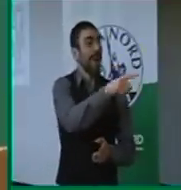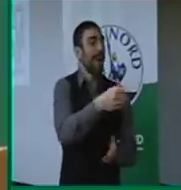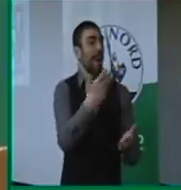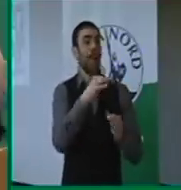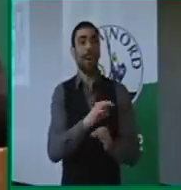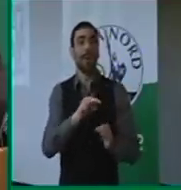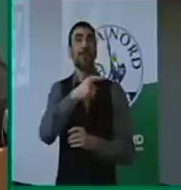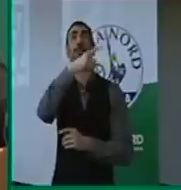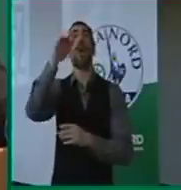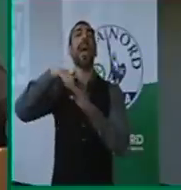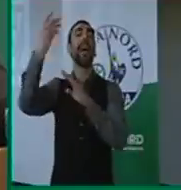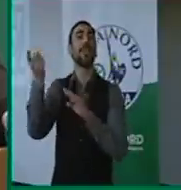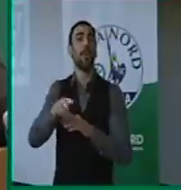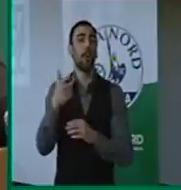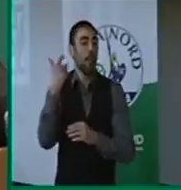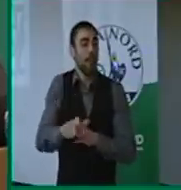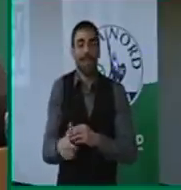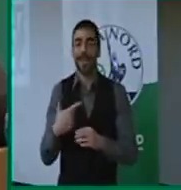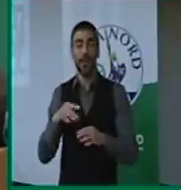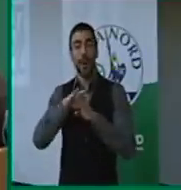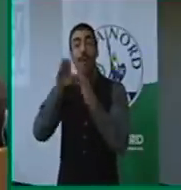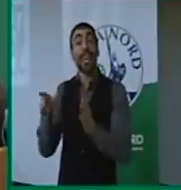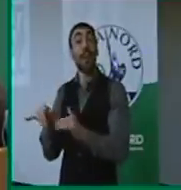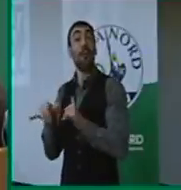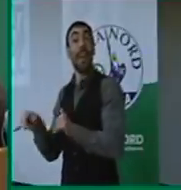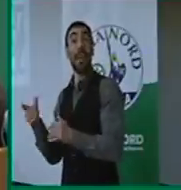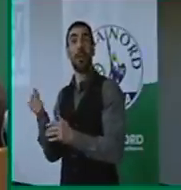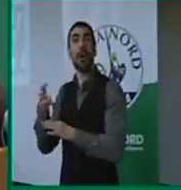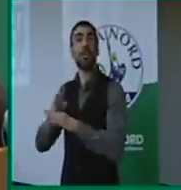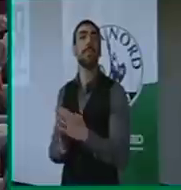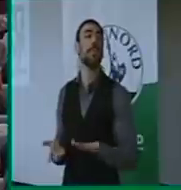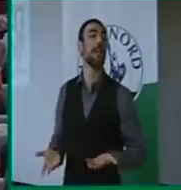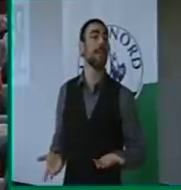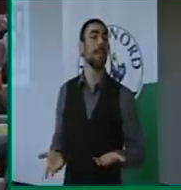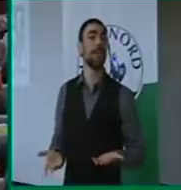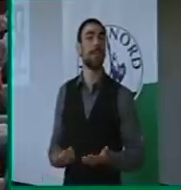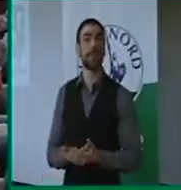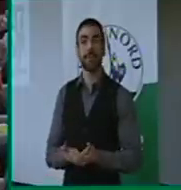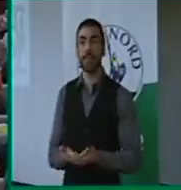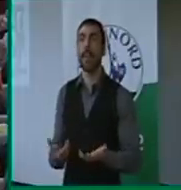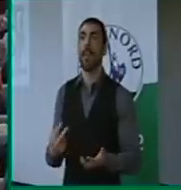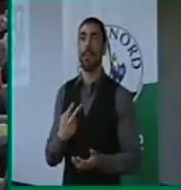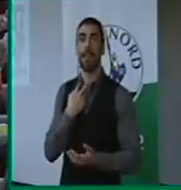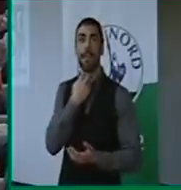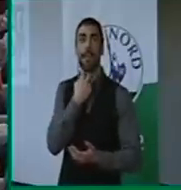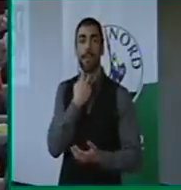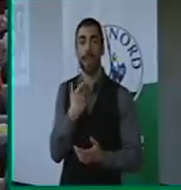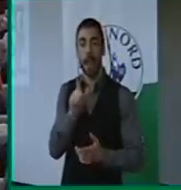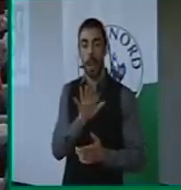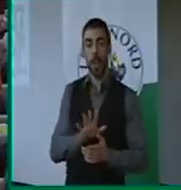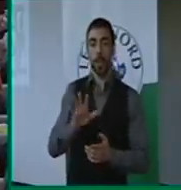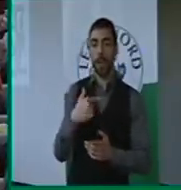all'estero perché tutti comprano il frigorifero Veneto che costa la metà E allora A quel punto il